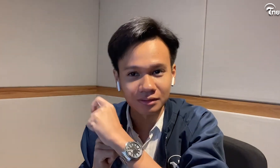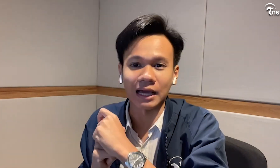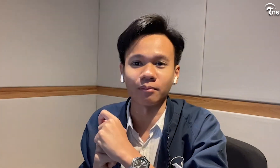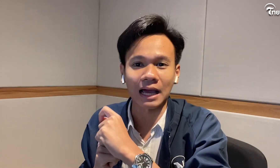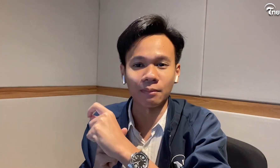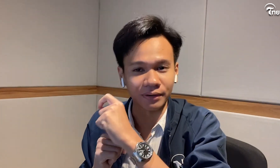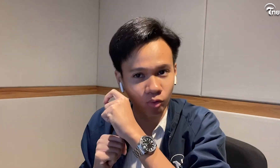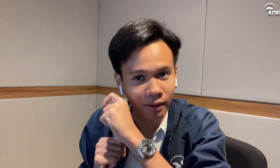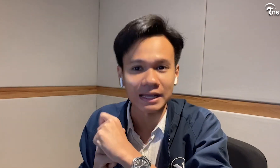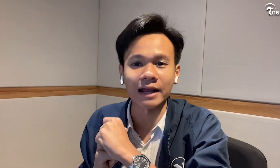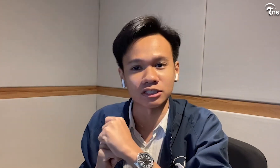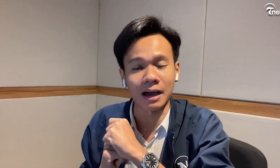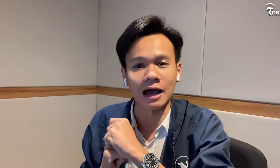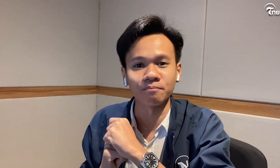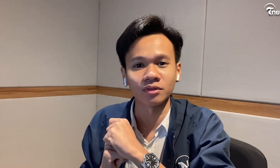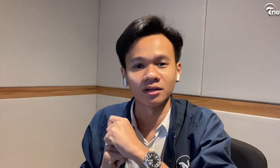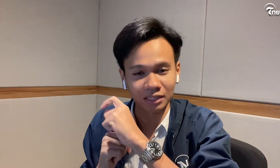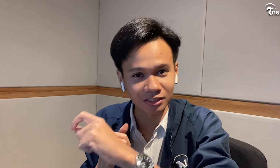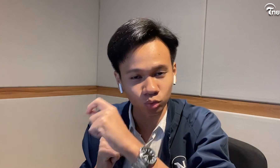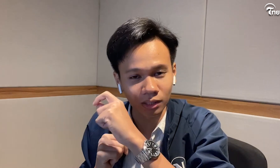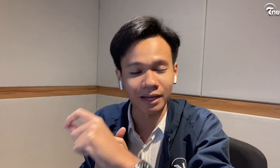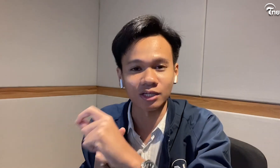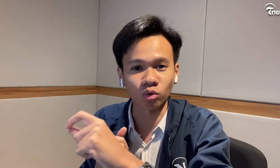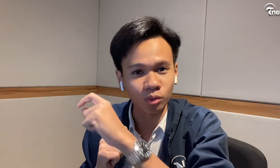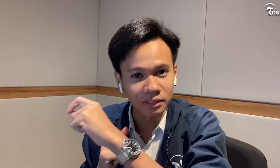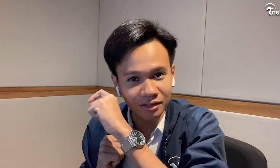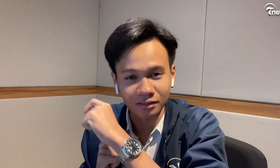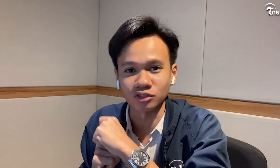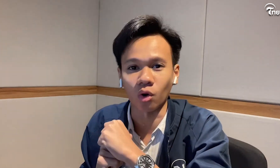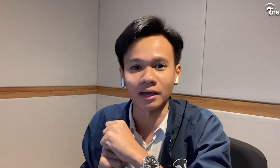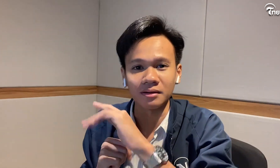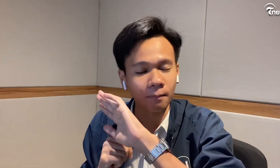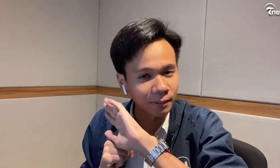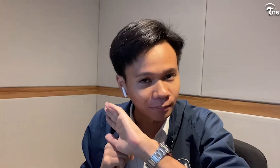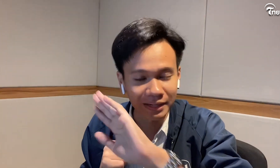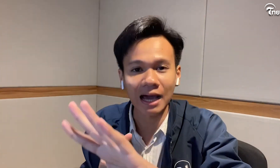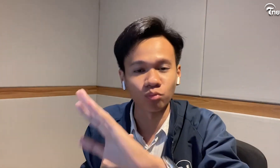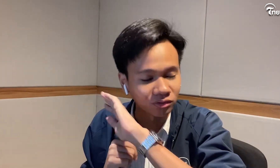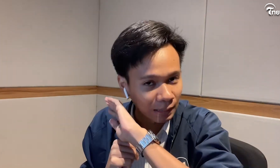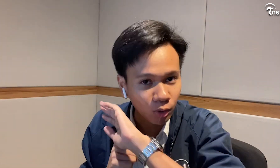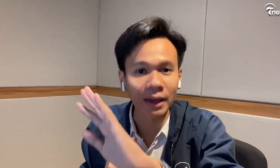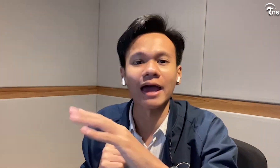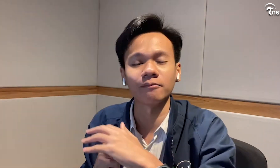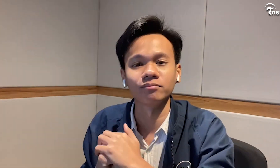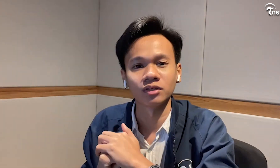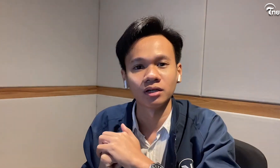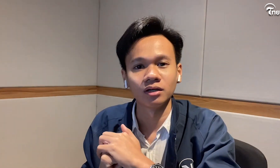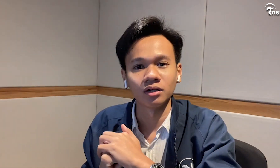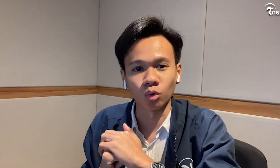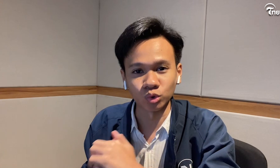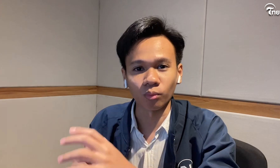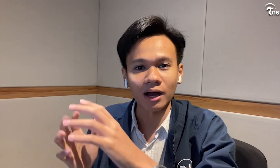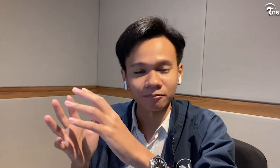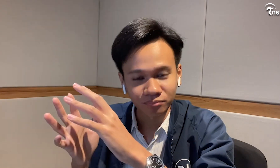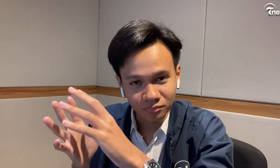มันเป็นเรื่องใหญ่มันกลายเป็นประเด็นความขัดแย้งในสภาจะขึ้นสู่ตำแหน่งนายกโดยมีเรื่อง112เนี่ยเป็นไปไม่ได้โหวตซ้ำก็แ